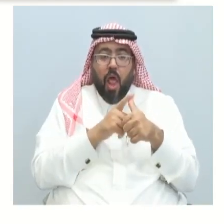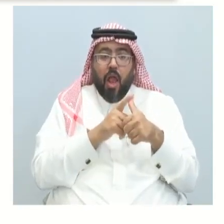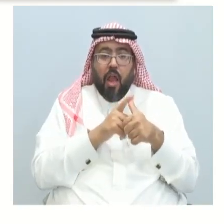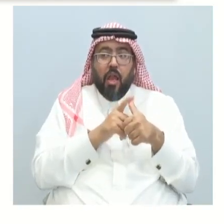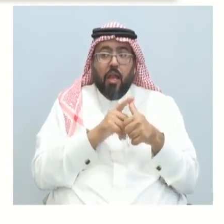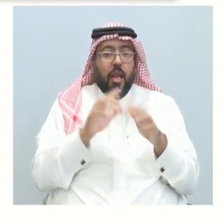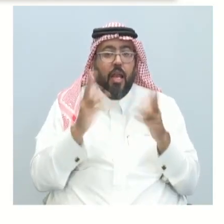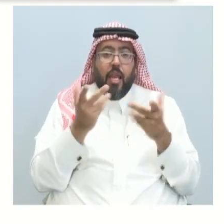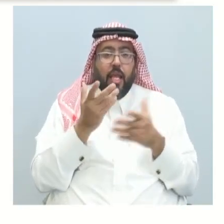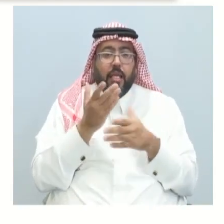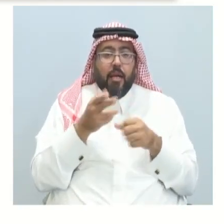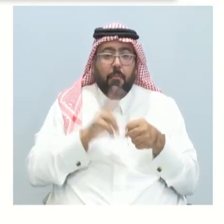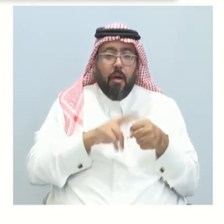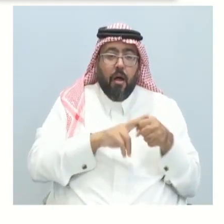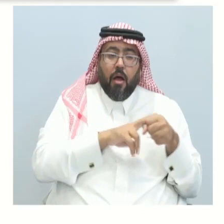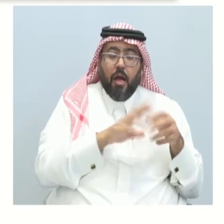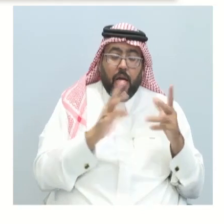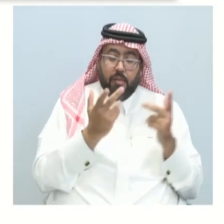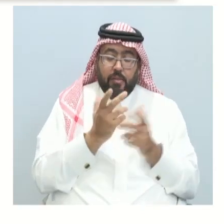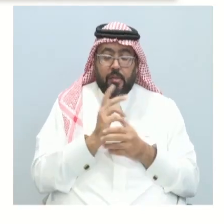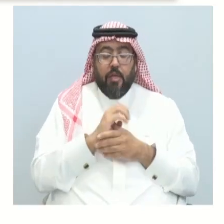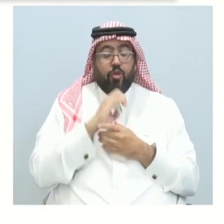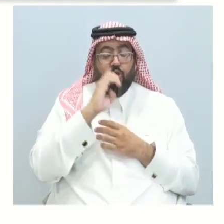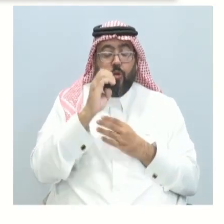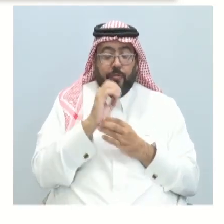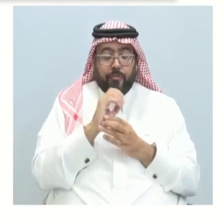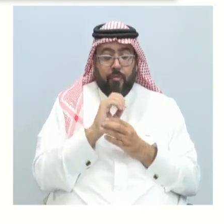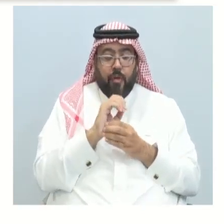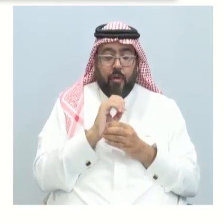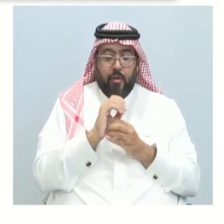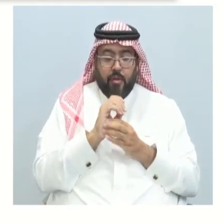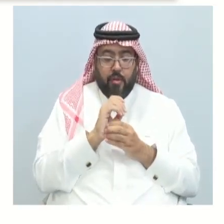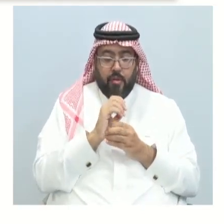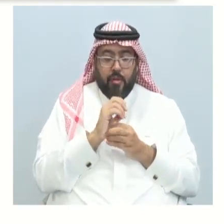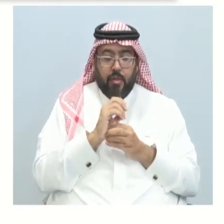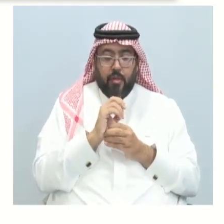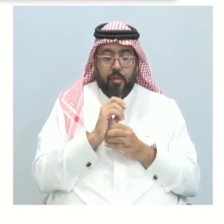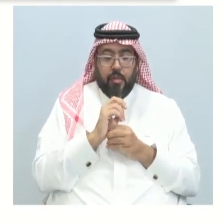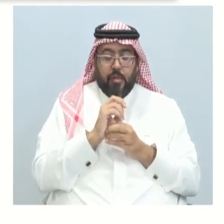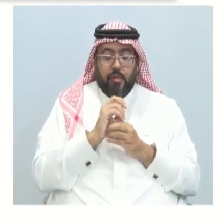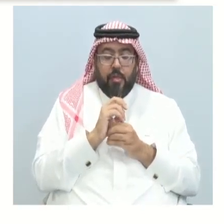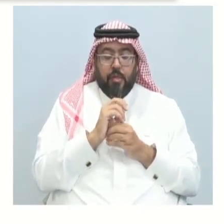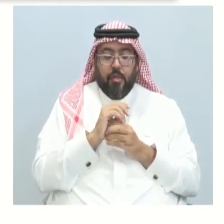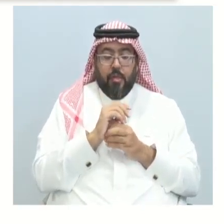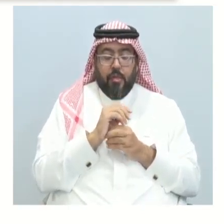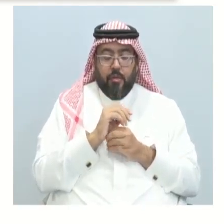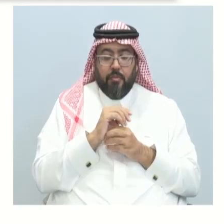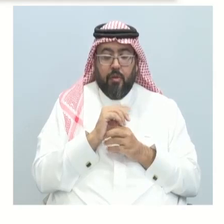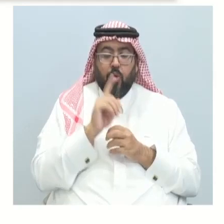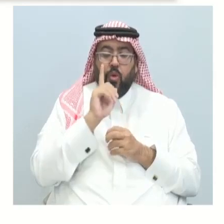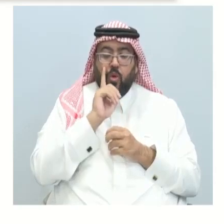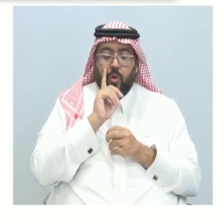تكرر ذلك ما السبب ما الجواب على ذلك احسنتم بان نقول لان